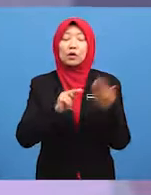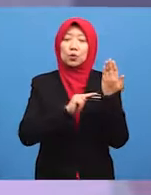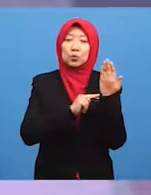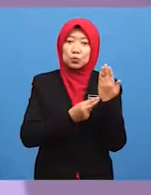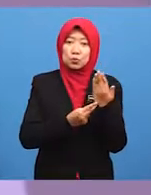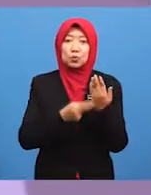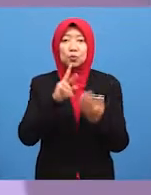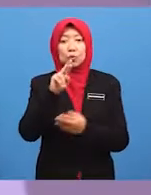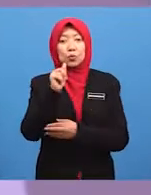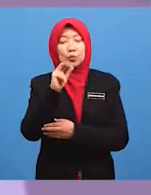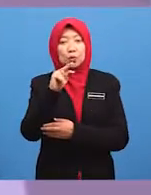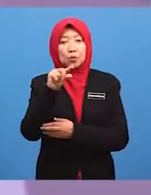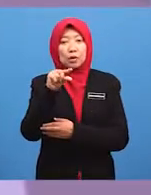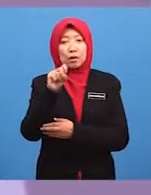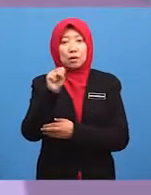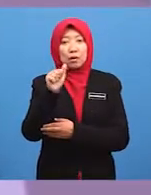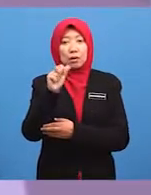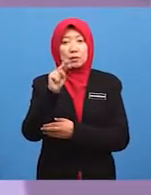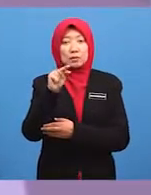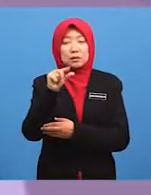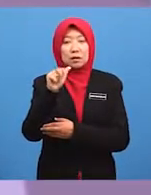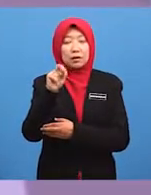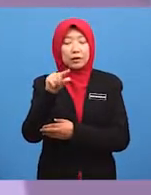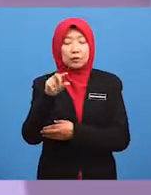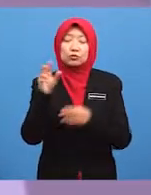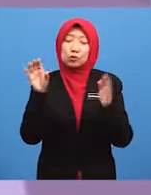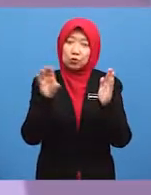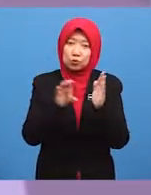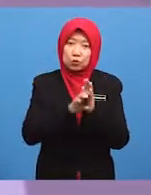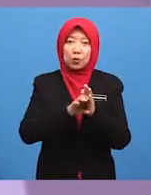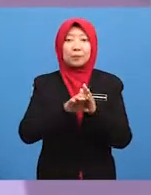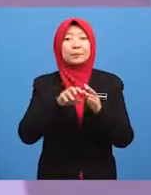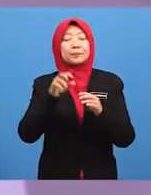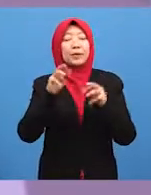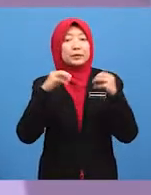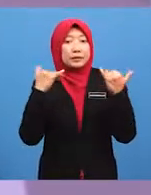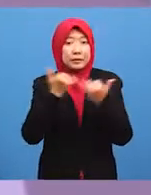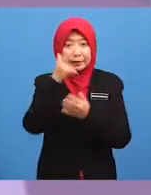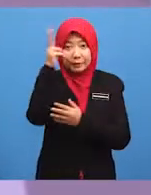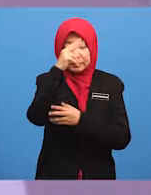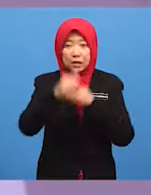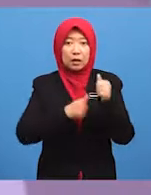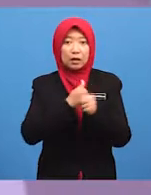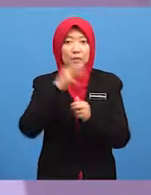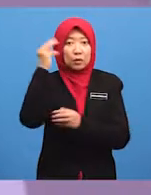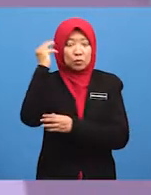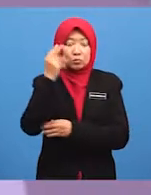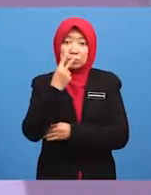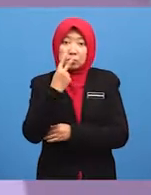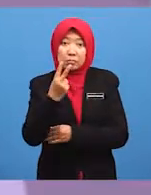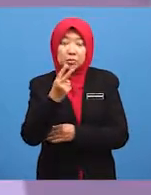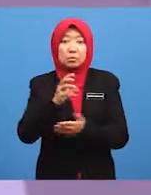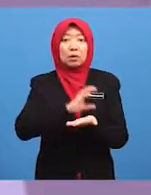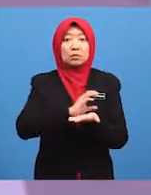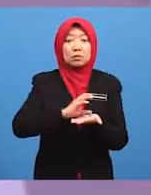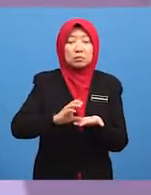rangsangan. Contohnya, masyarakat kerajaan alam Melayu menemui catatan pada batu